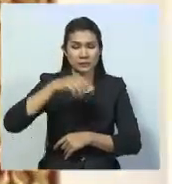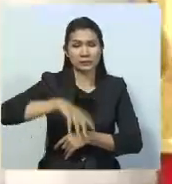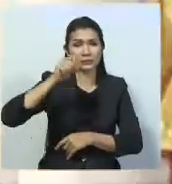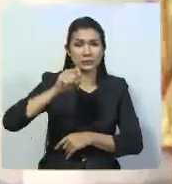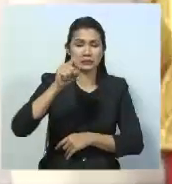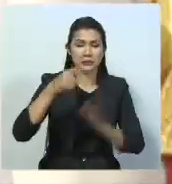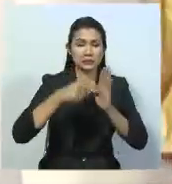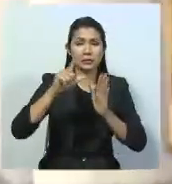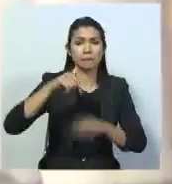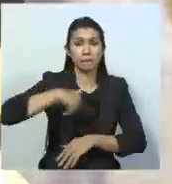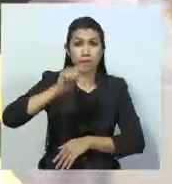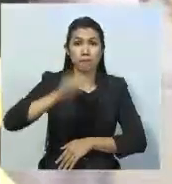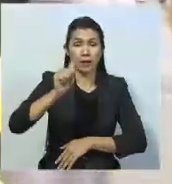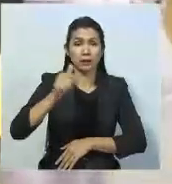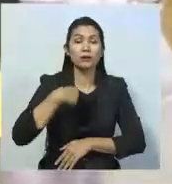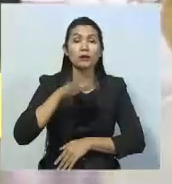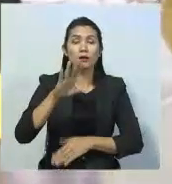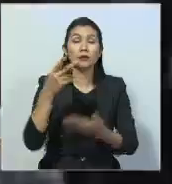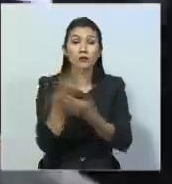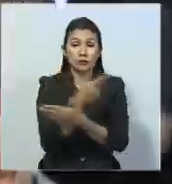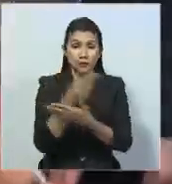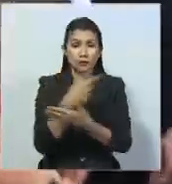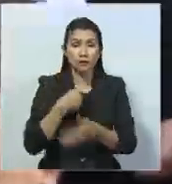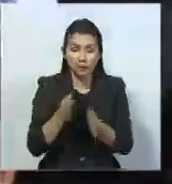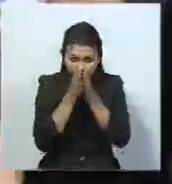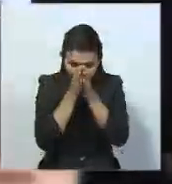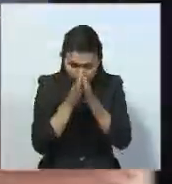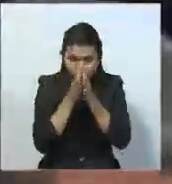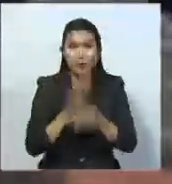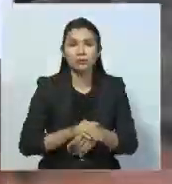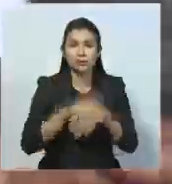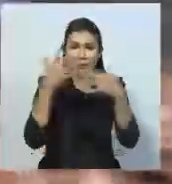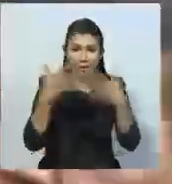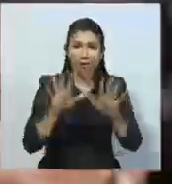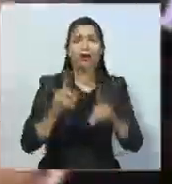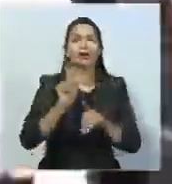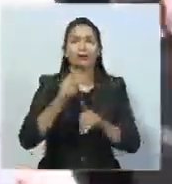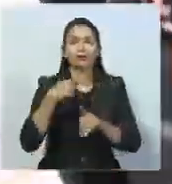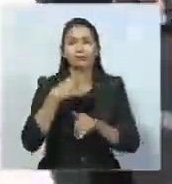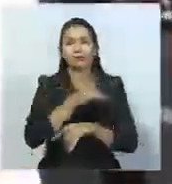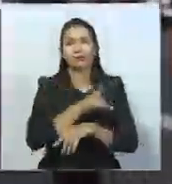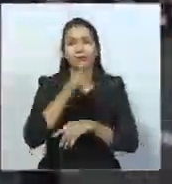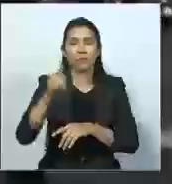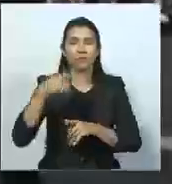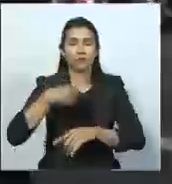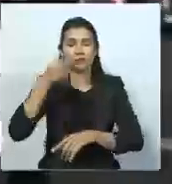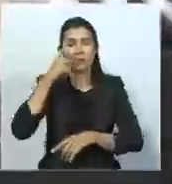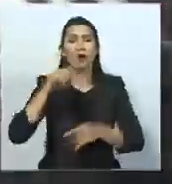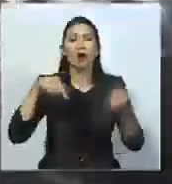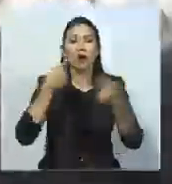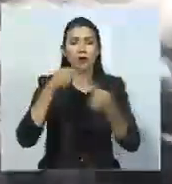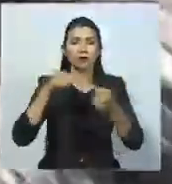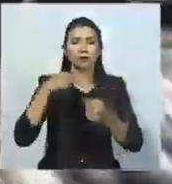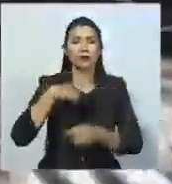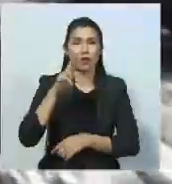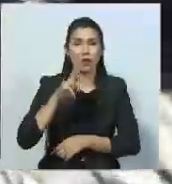ณศาลหลักเมืองกาญจนบุรีตำบลปากแพรกอำเภอเมืองกาญจนบุรีนะคะแล้วจากหลังจากนั้นค่ะสักการะพระบรมราชานุสาวรีย์สมเด็จพระนางเกล้าเจ้